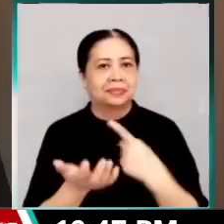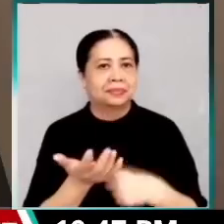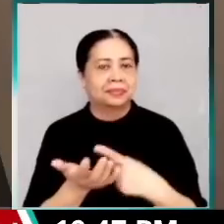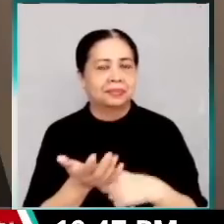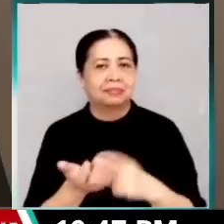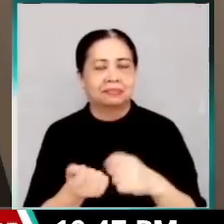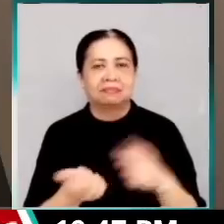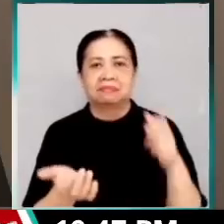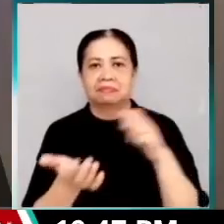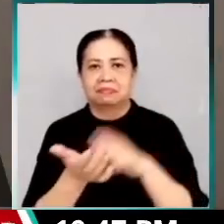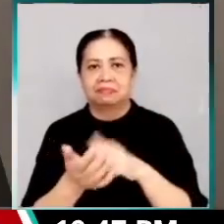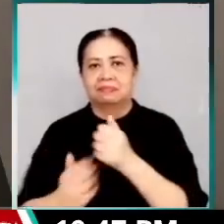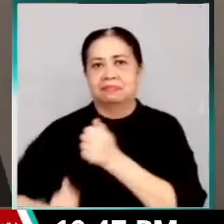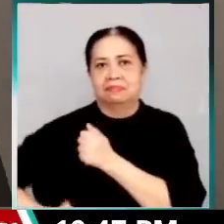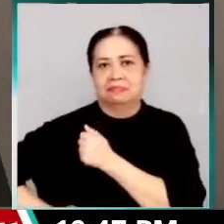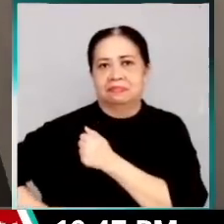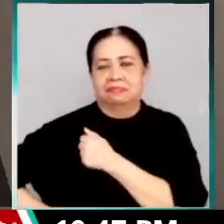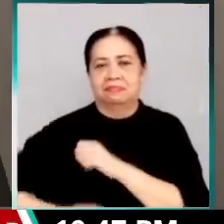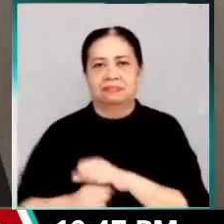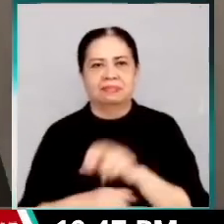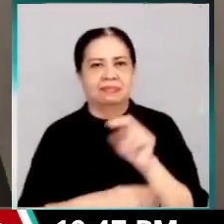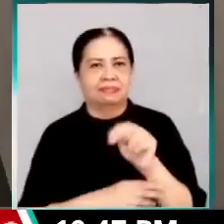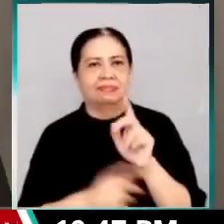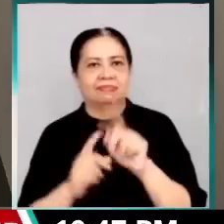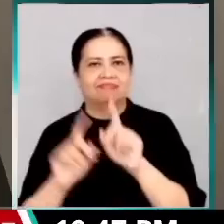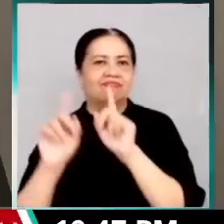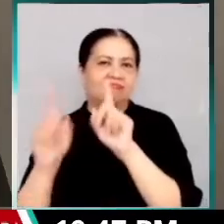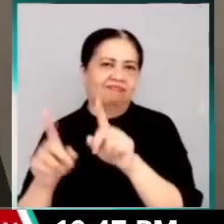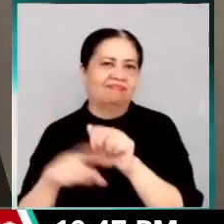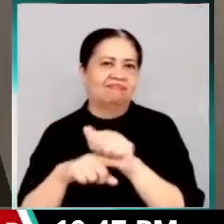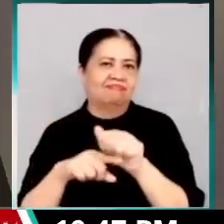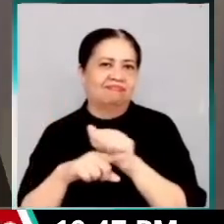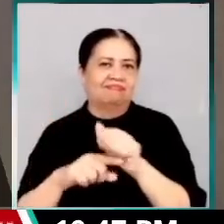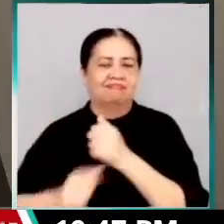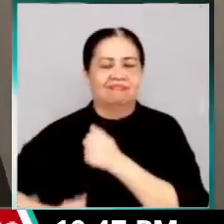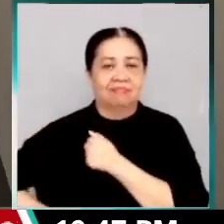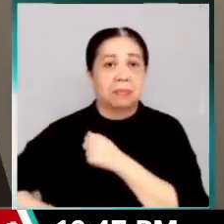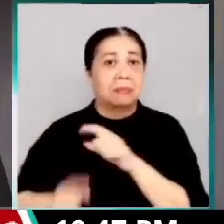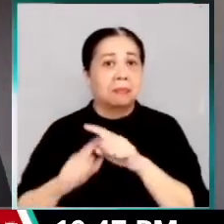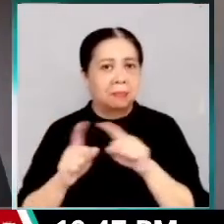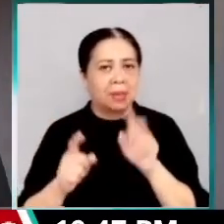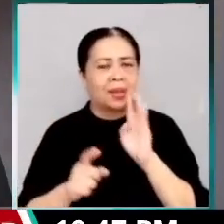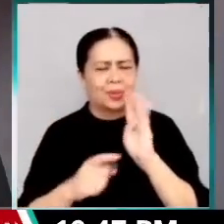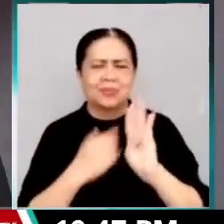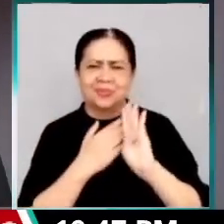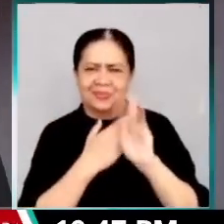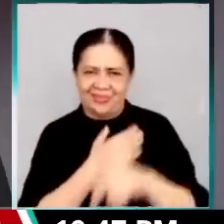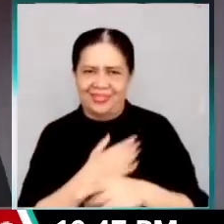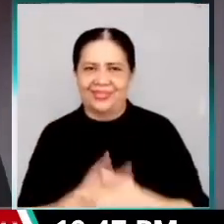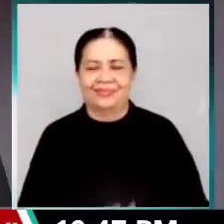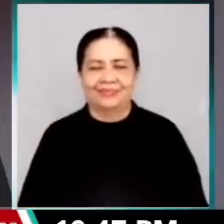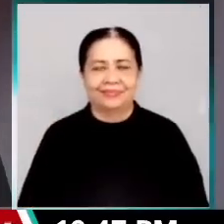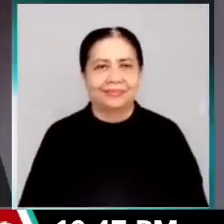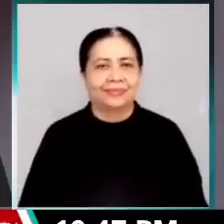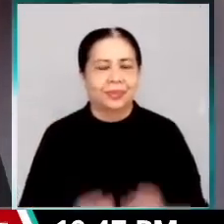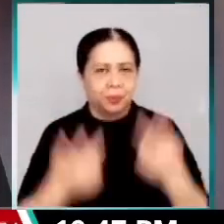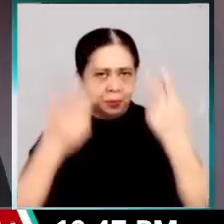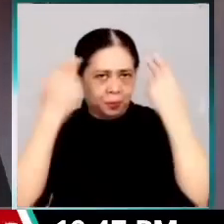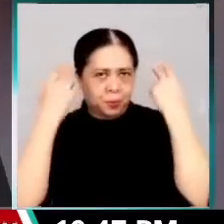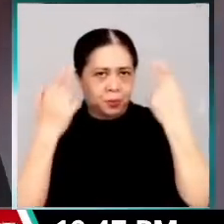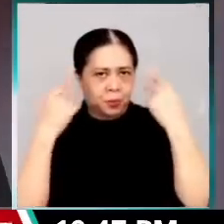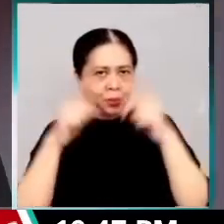enlistment. Anya, kailangan niya umanong pumasok sa training, pero magbabalik rin naman siya. Magpapagupit rin daw siya ng buhok